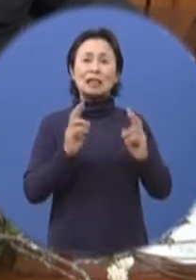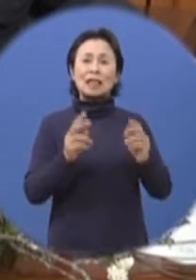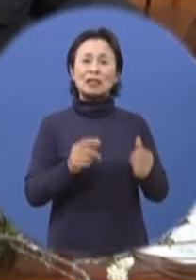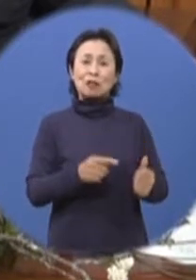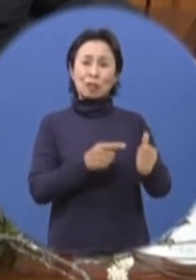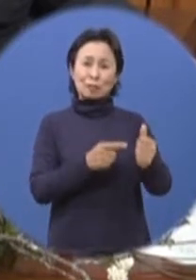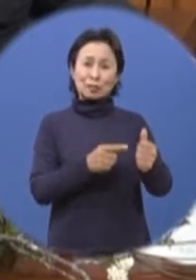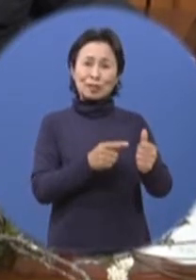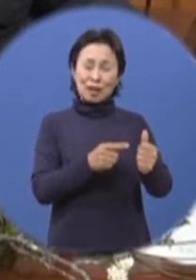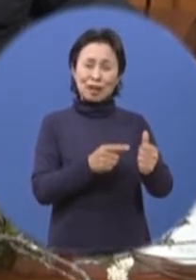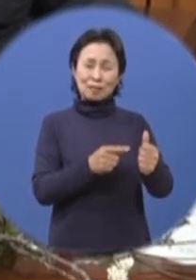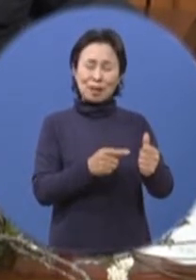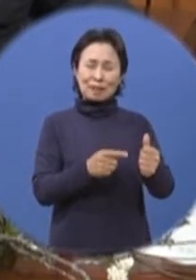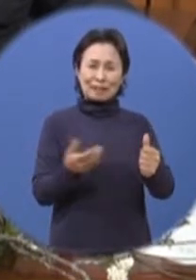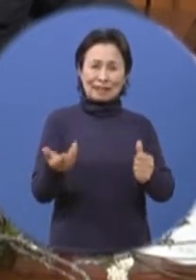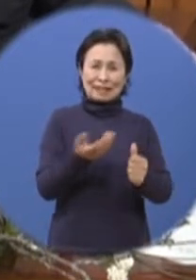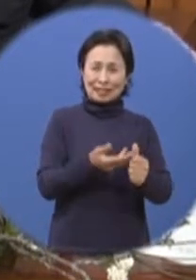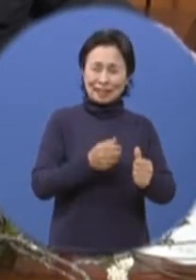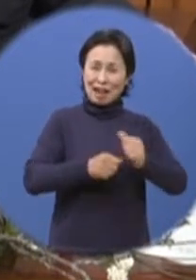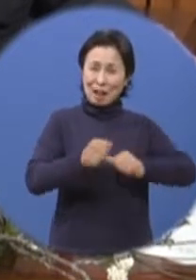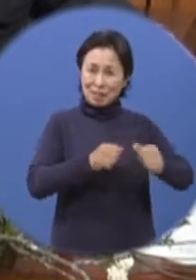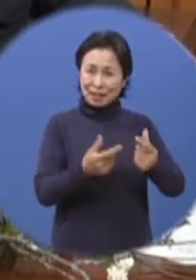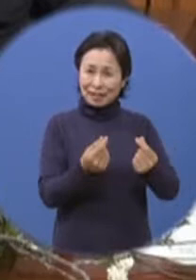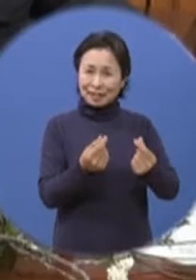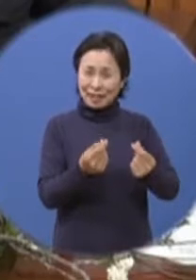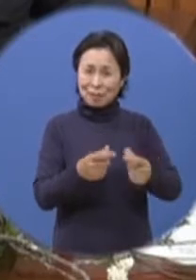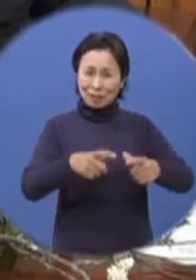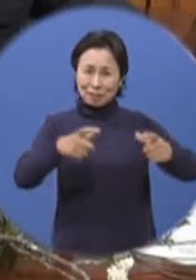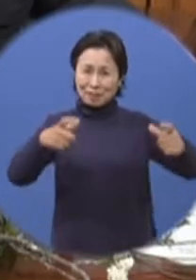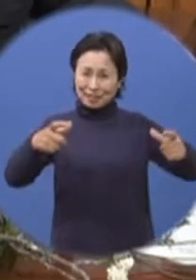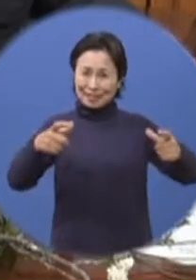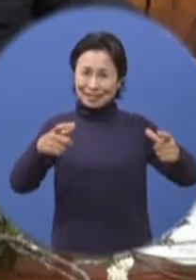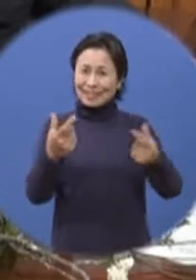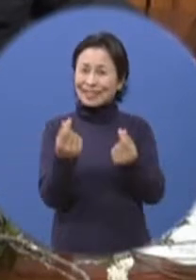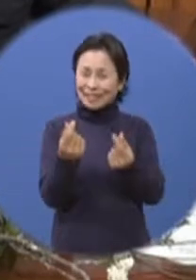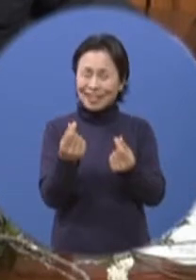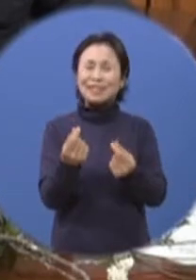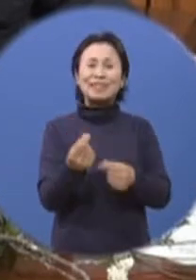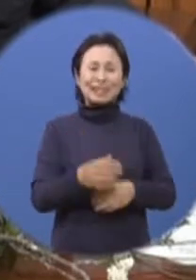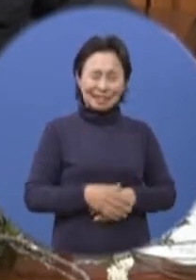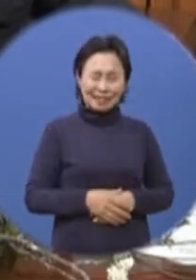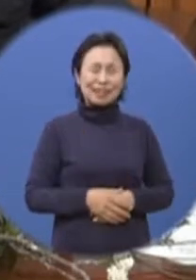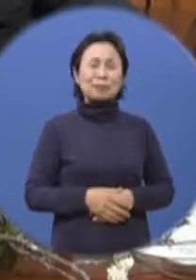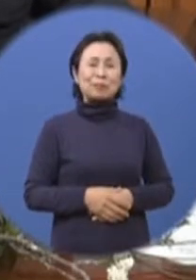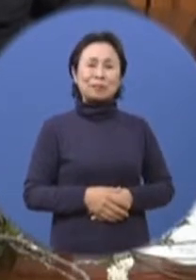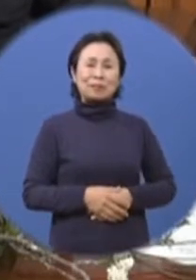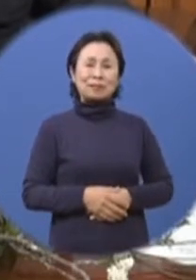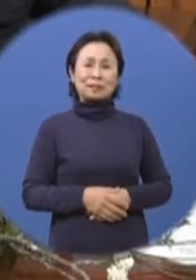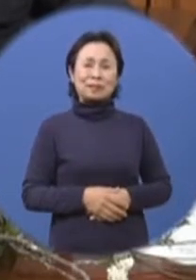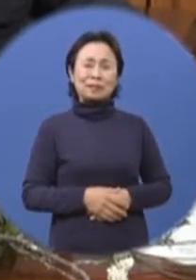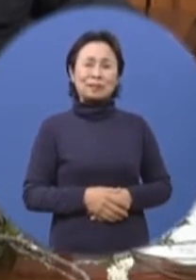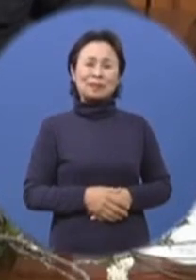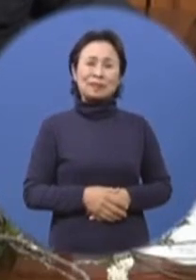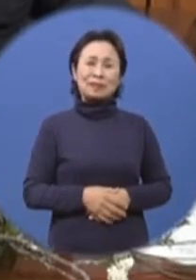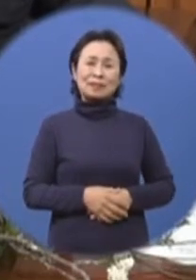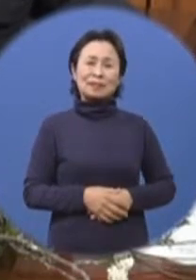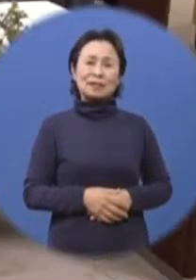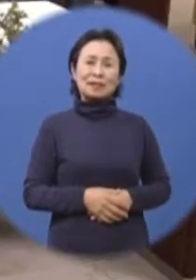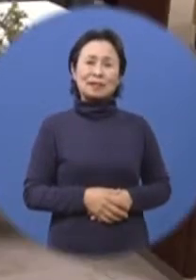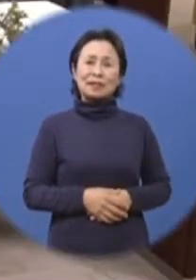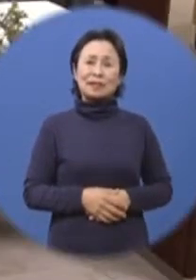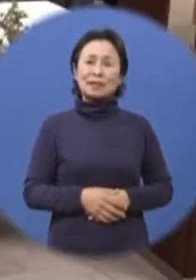とa引き継いでますます大きくしようと言われていますはいねっあの